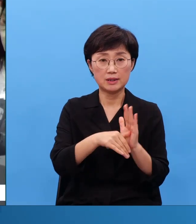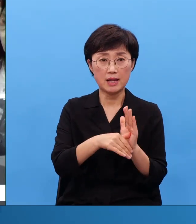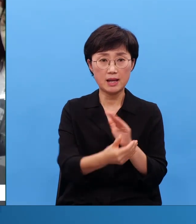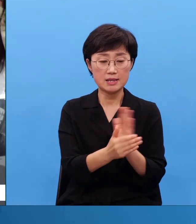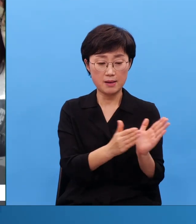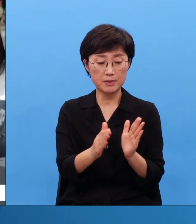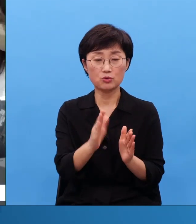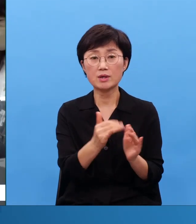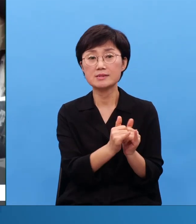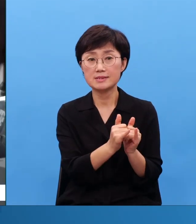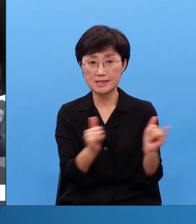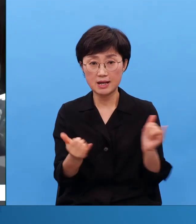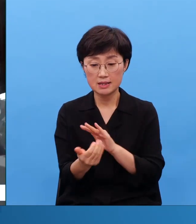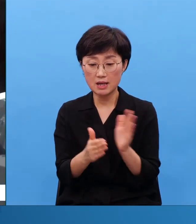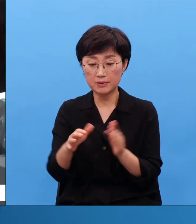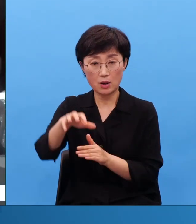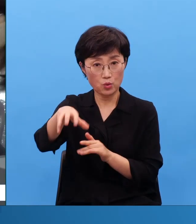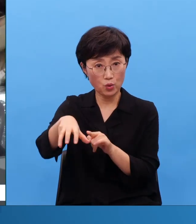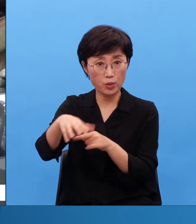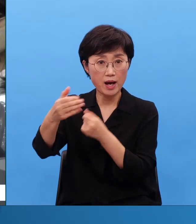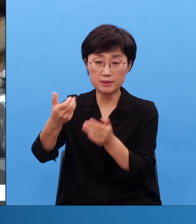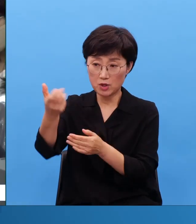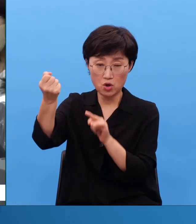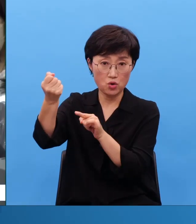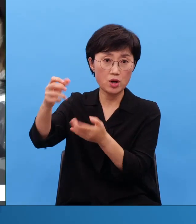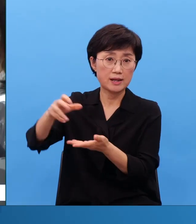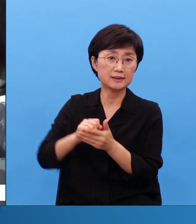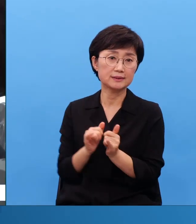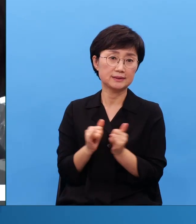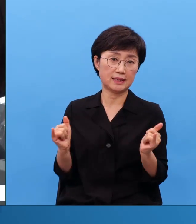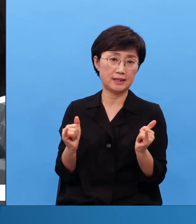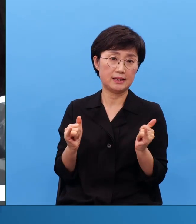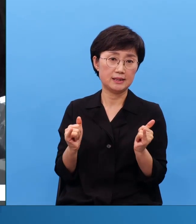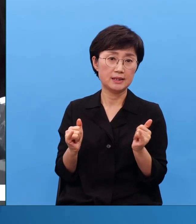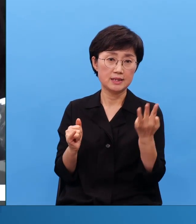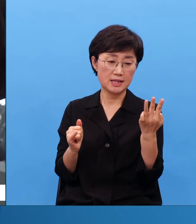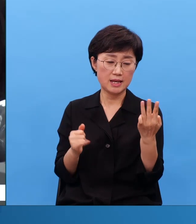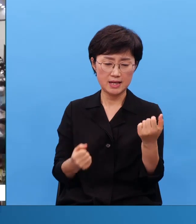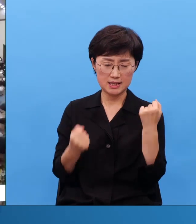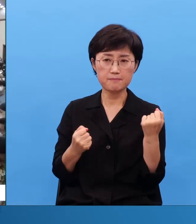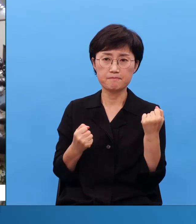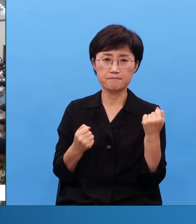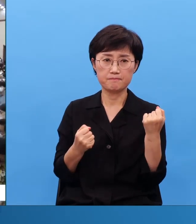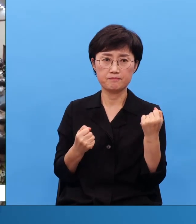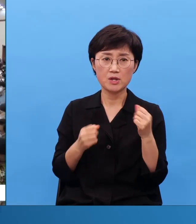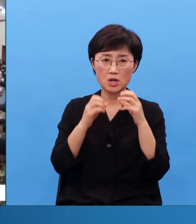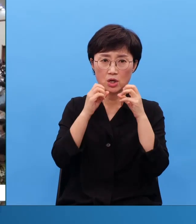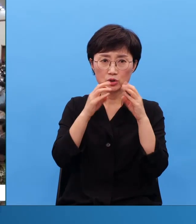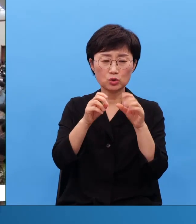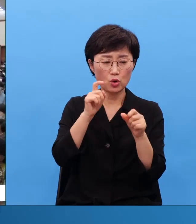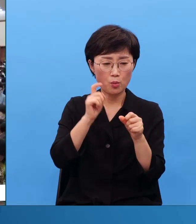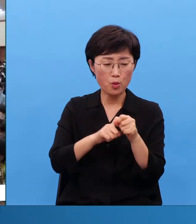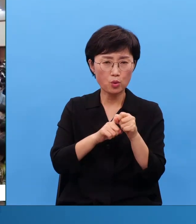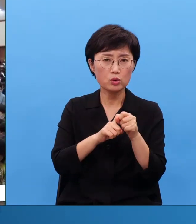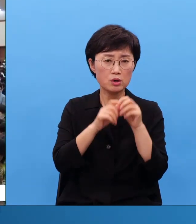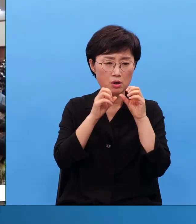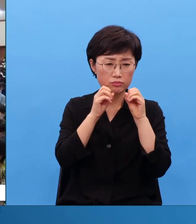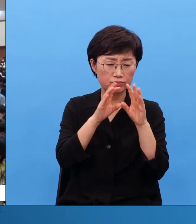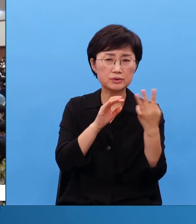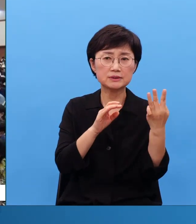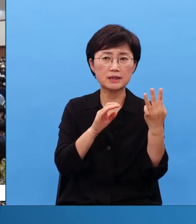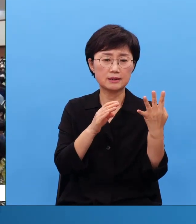자, 예비된 곳, 하나님의 것을 가진 자, 3가지 무한한 힘 등 전도의 키 4가지가